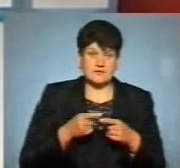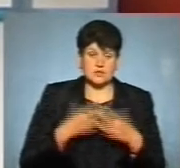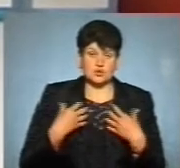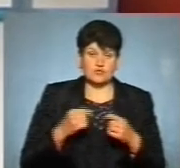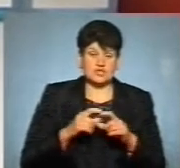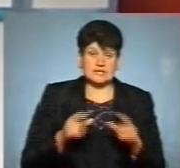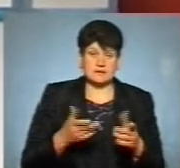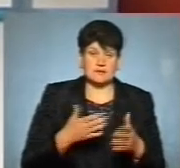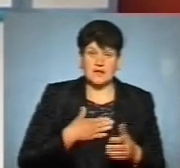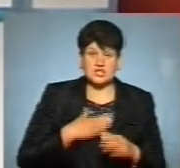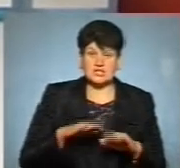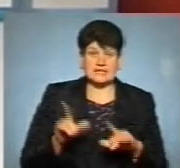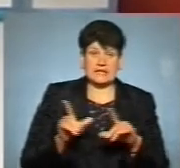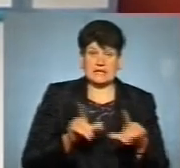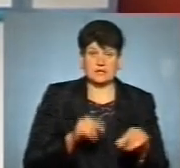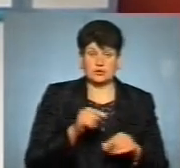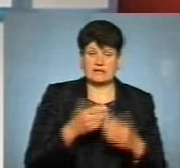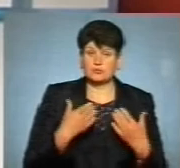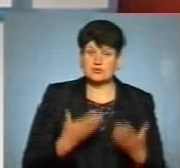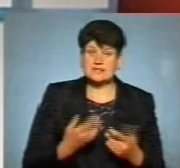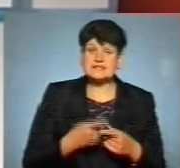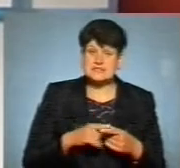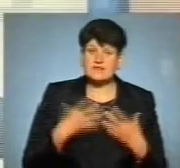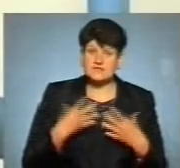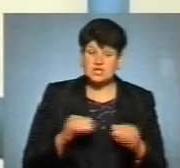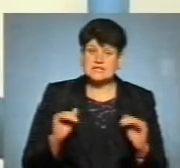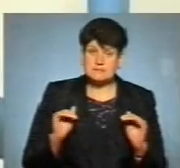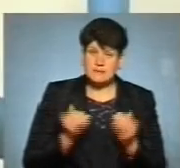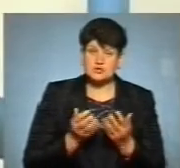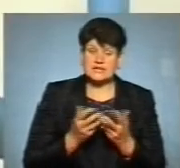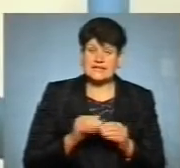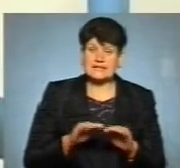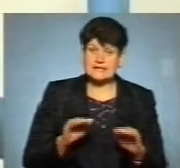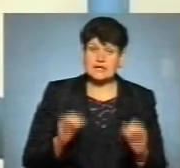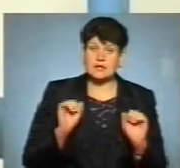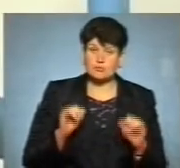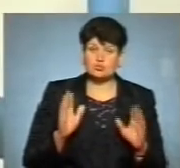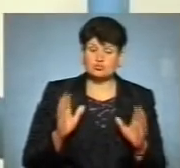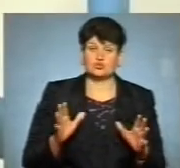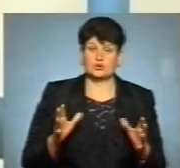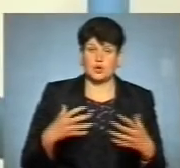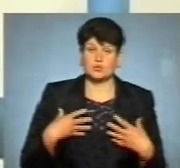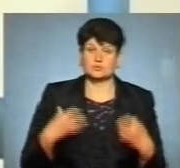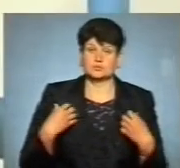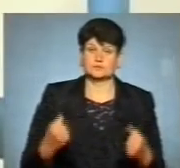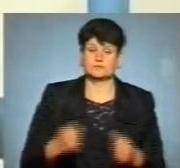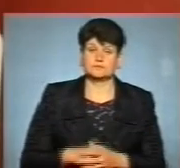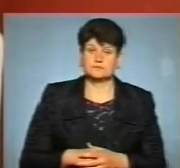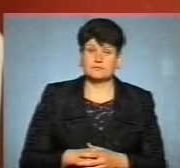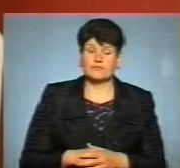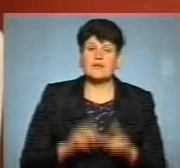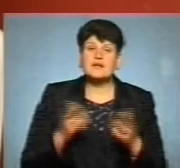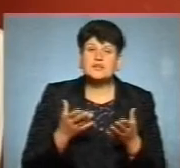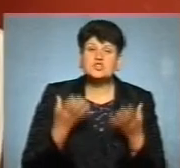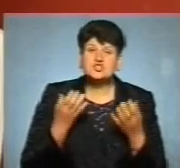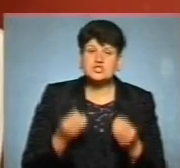наші діти не їхали туди відпочивати. І це вже суттєво зменшується кількість дітей, які можуть бути охоплені оздоровленим відпочинком. Які ще табори